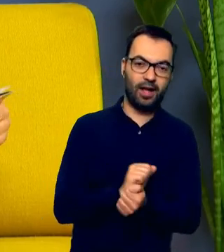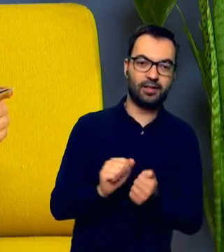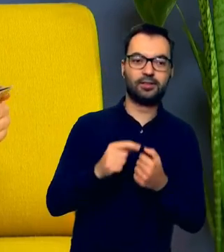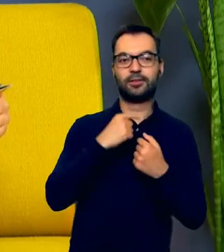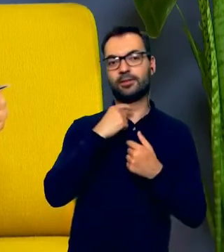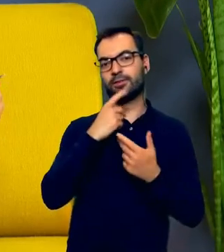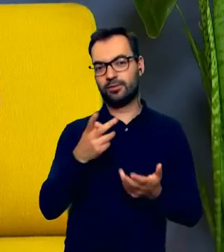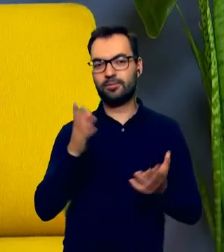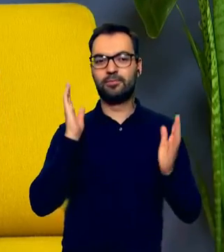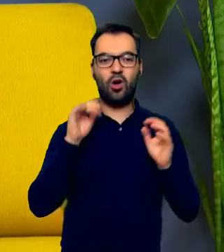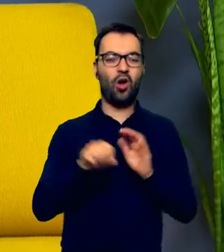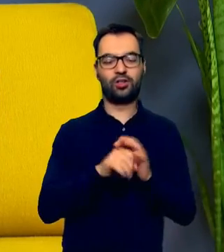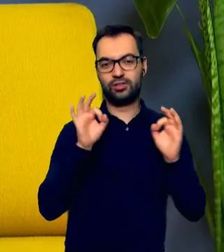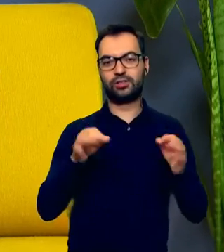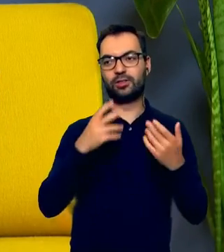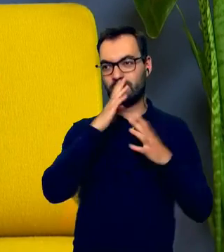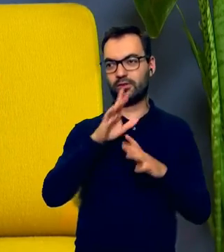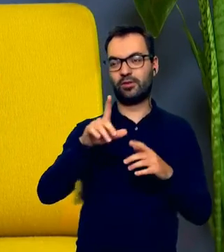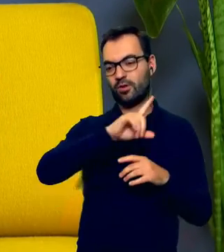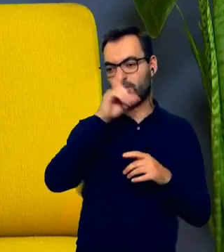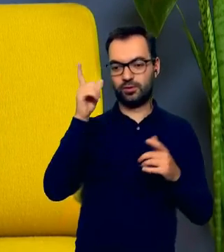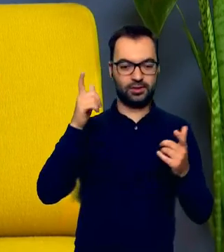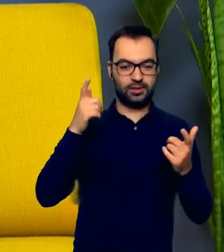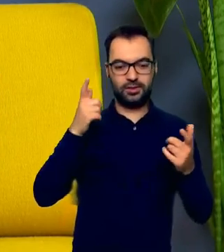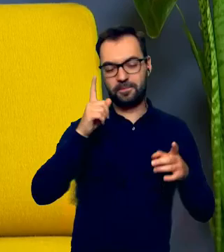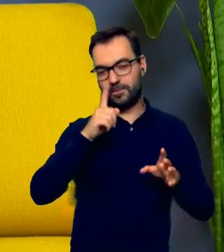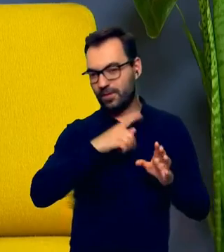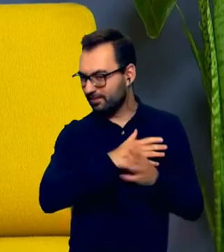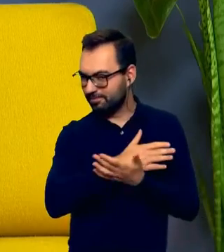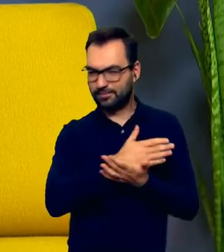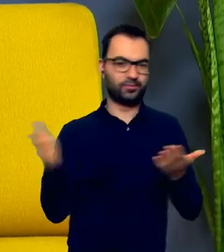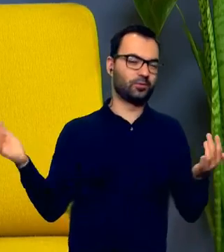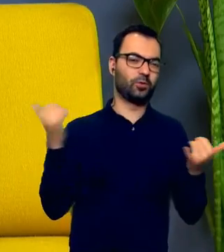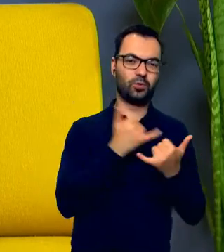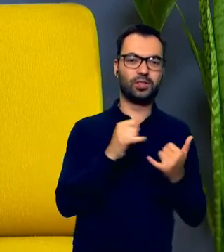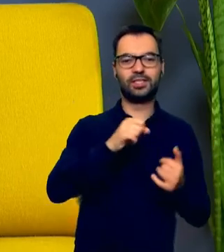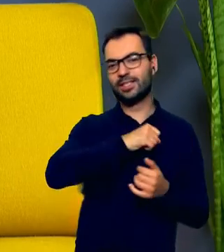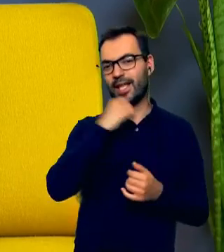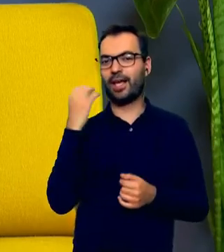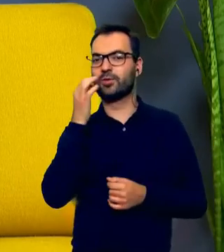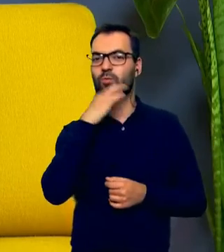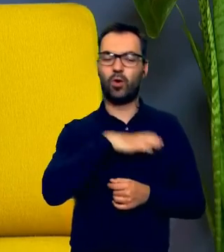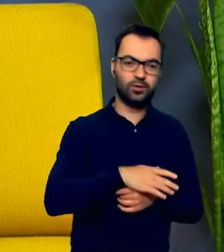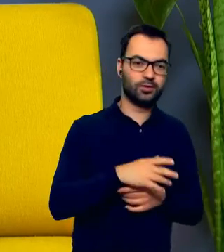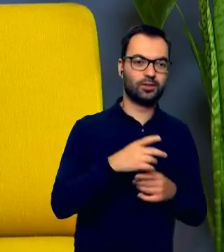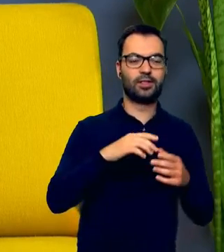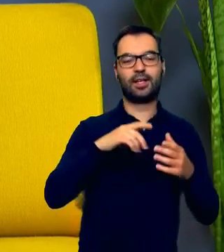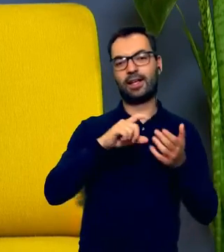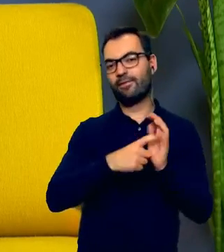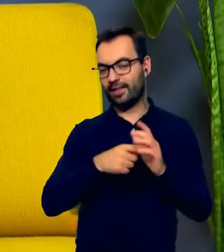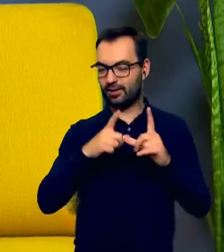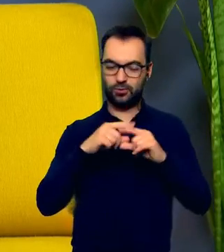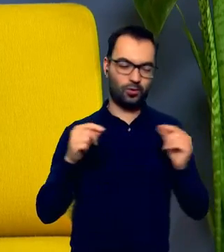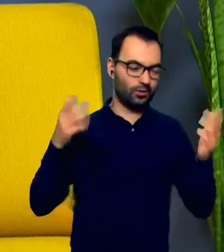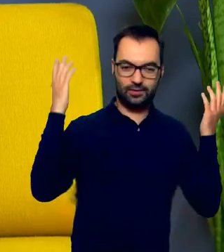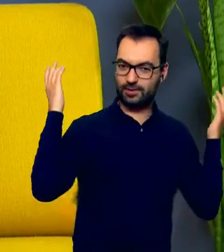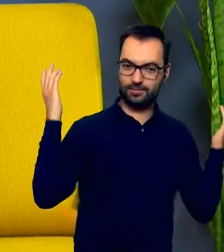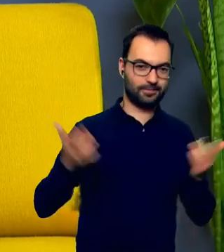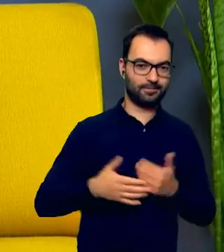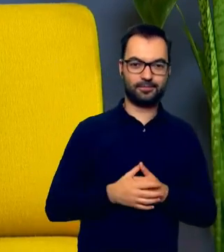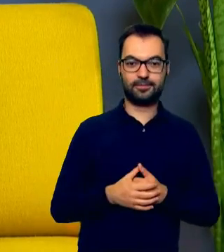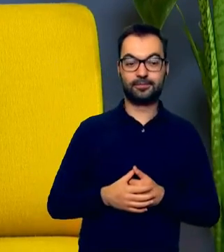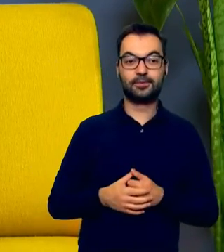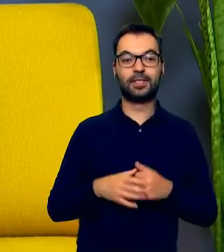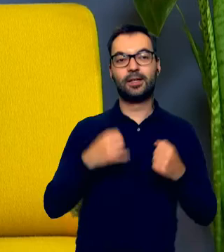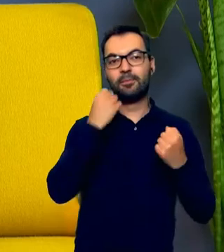powiedzieć, słuchajcie, będziemy od dzisiaj pokazywać ludzi w całym ich bogactwie, będą starsi, młodsi, kwadratowi, trójkątni i